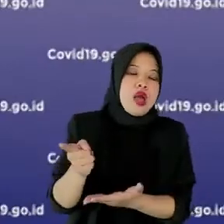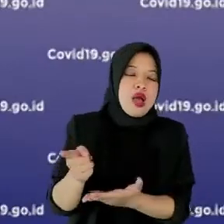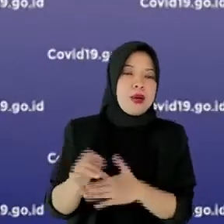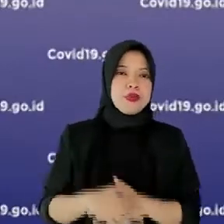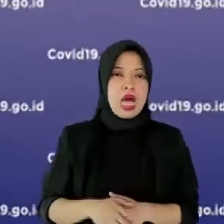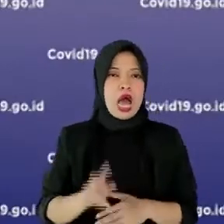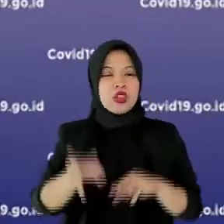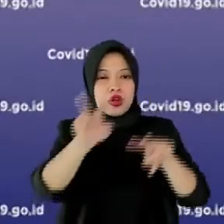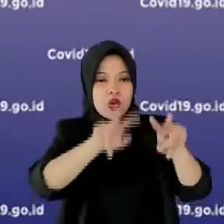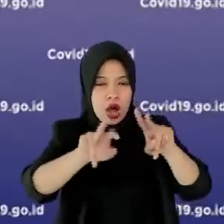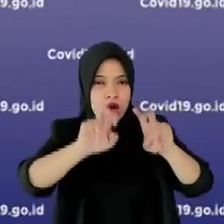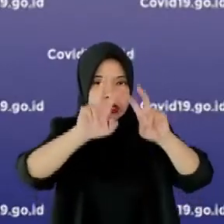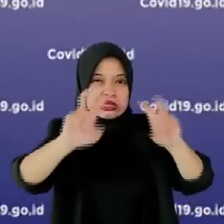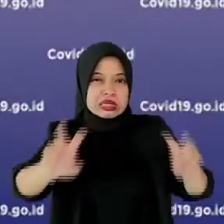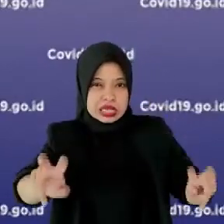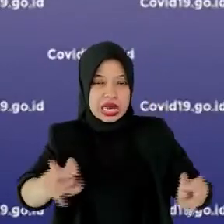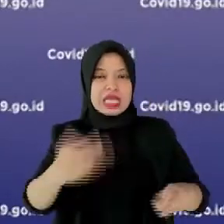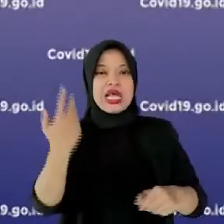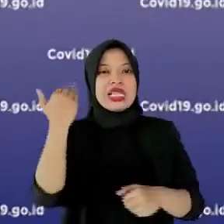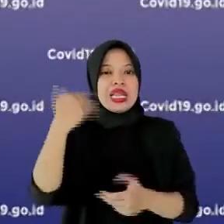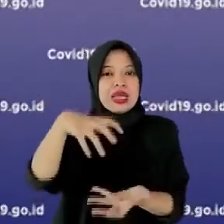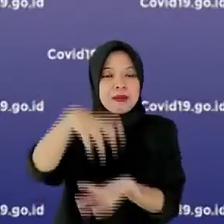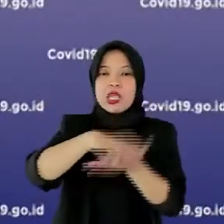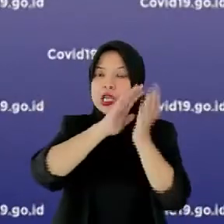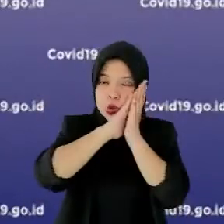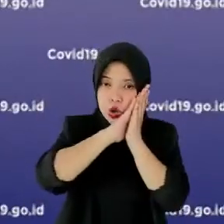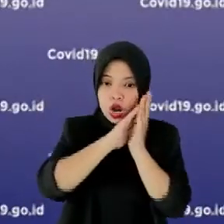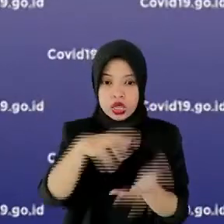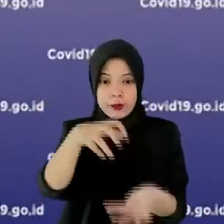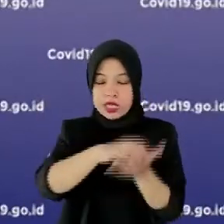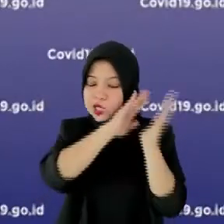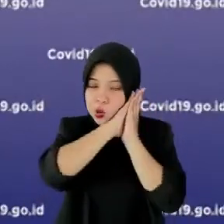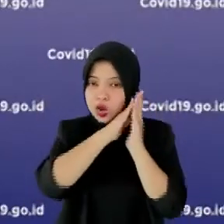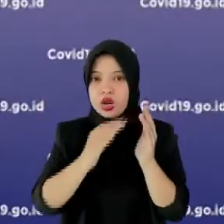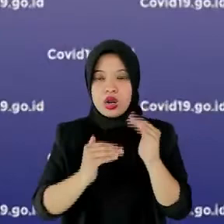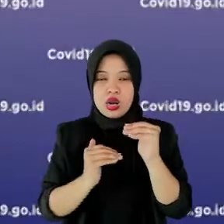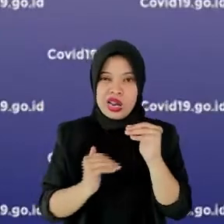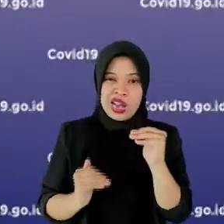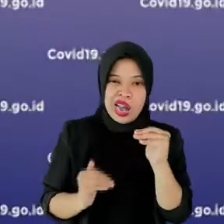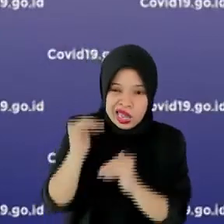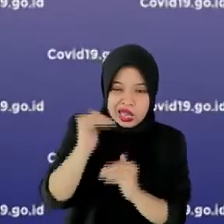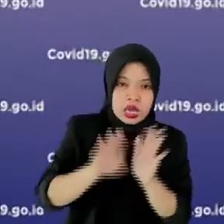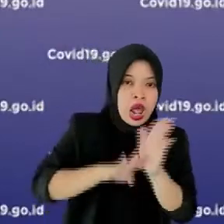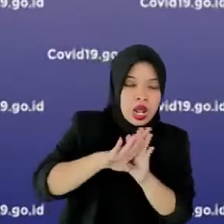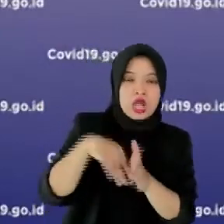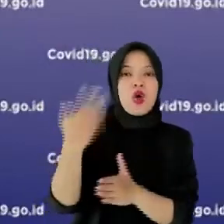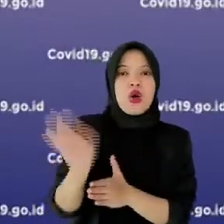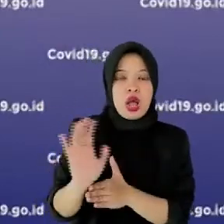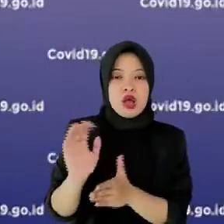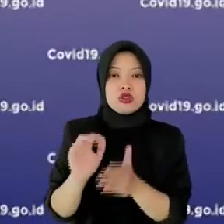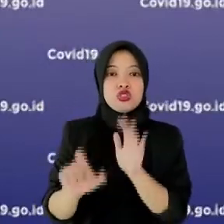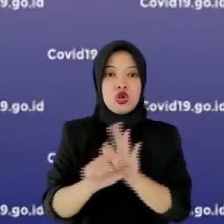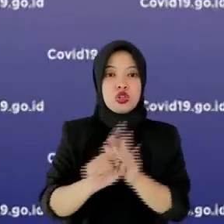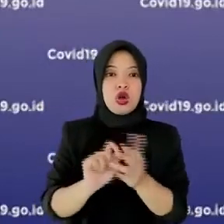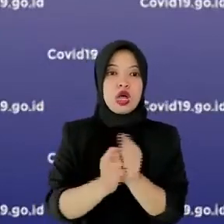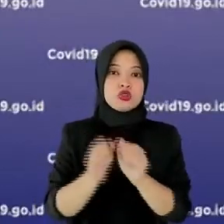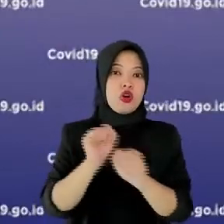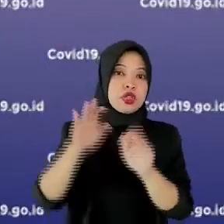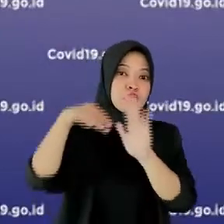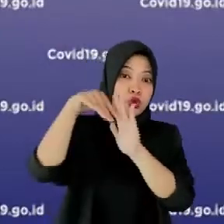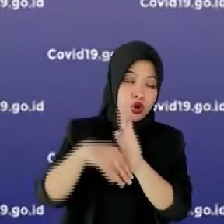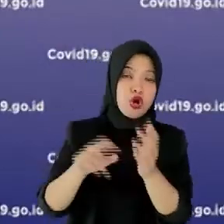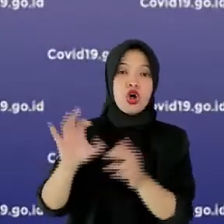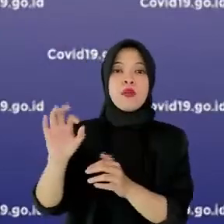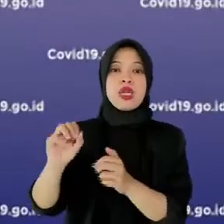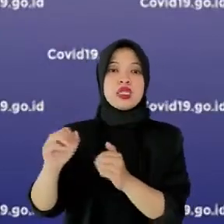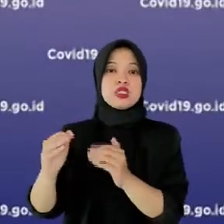saya bilang menjadi kontrol variabel kita adalah bor tadi. Apakah benar bornya naik atau turun? Ketika memang kasusnya ini semakin turun, maka bor di rumah sakit